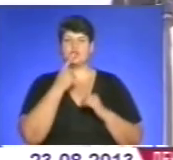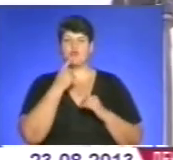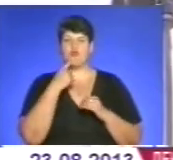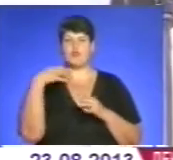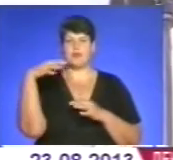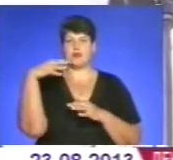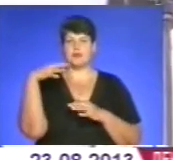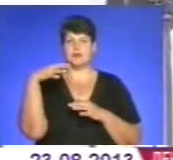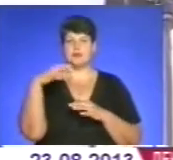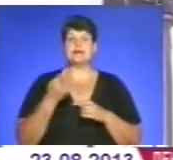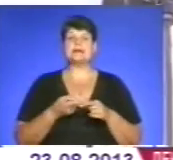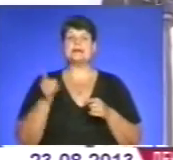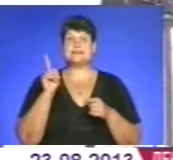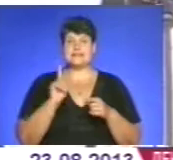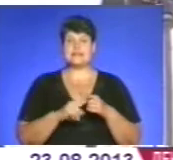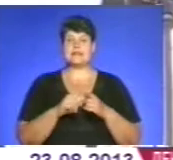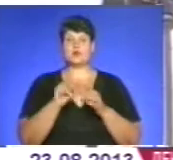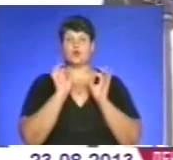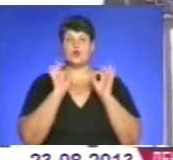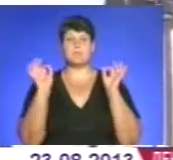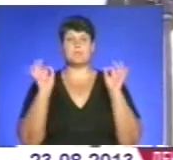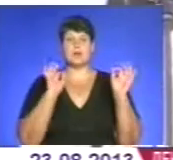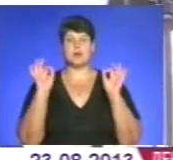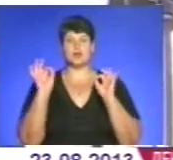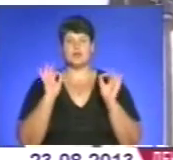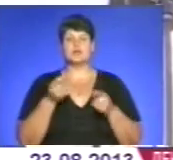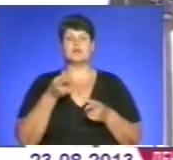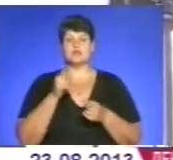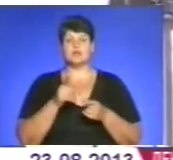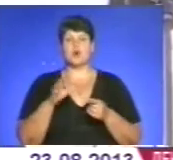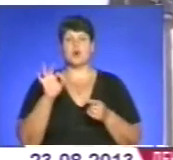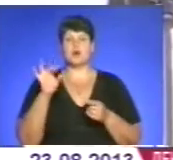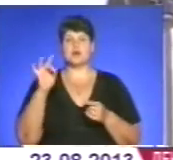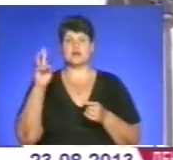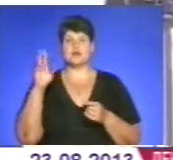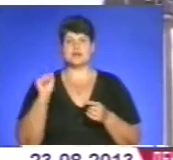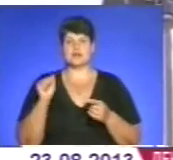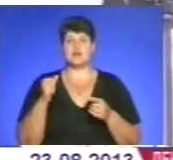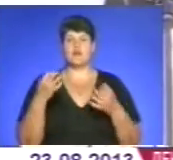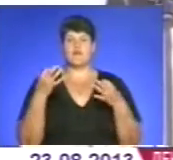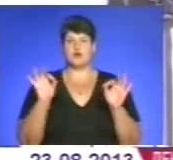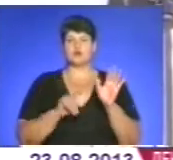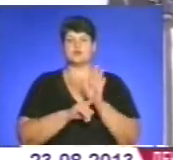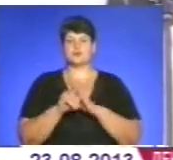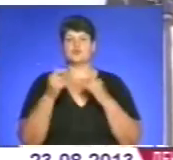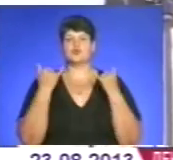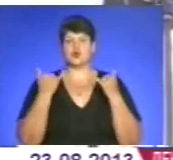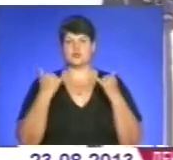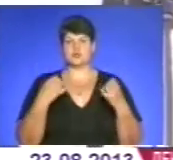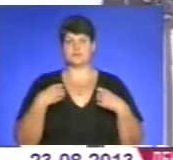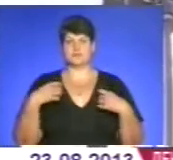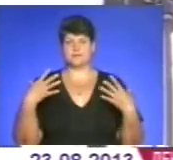До речі, цією мелодією якраз оркестр волі розпочав сьогодні наше царство.